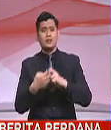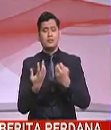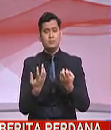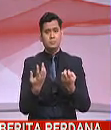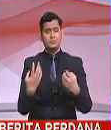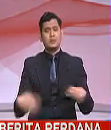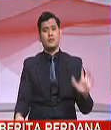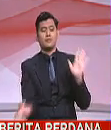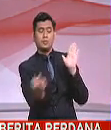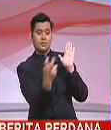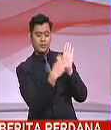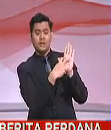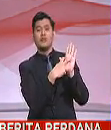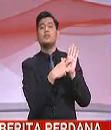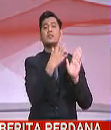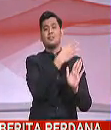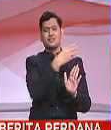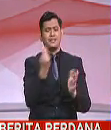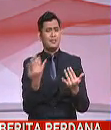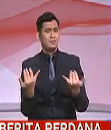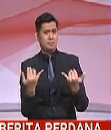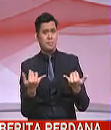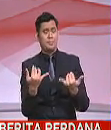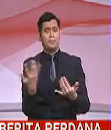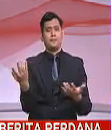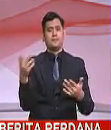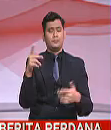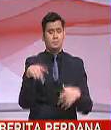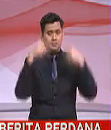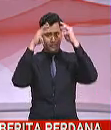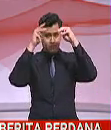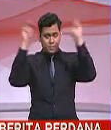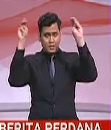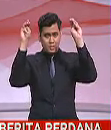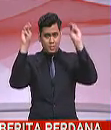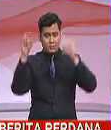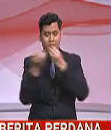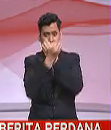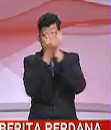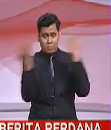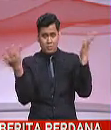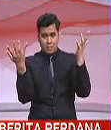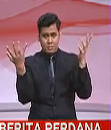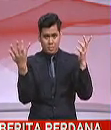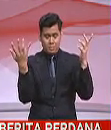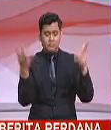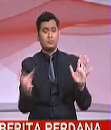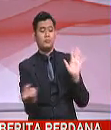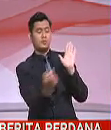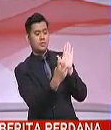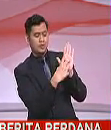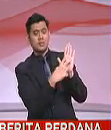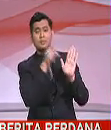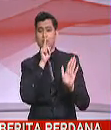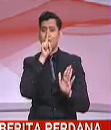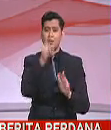masyarakat serta komuniti perniagaan. Sekali lagi, Tan Sri Muhyiddin menegaskan pengisytiharan darurat itu adalah semata-mata bertujuan